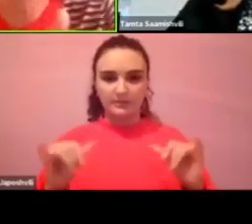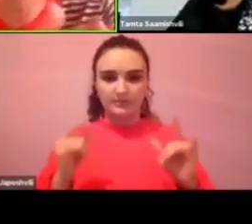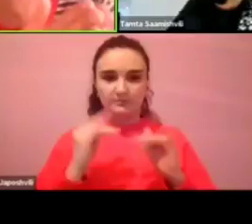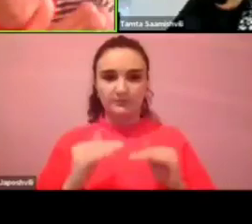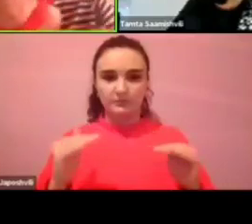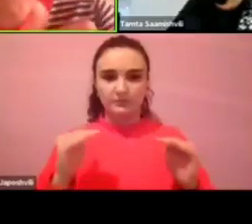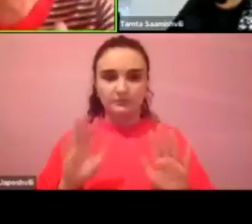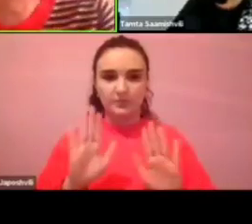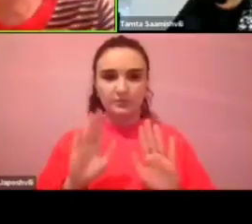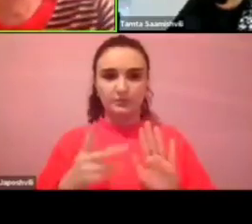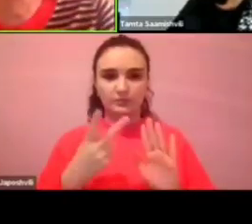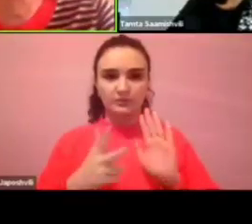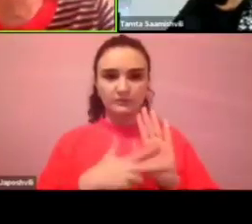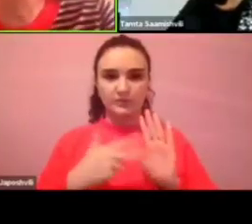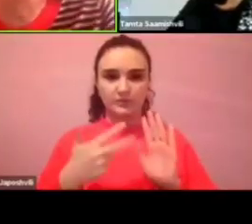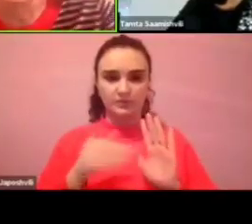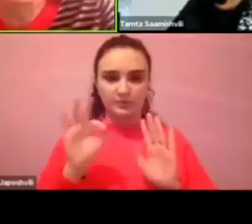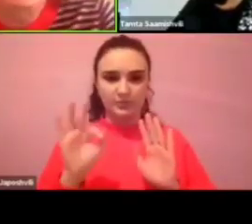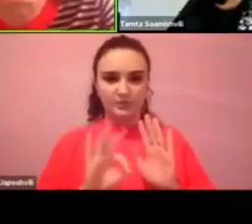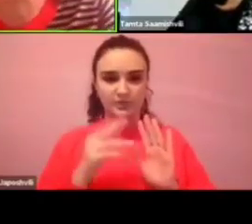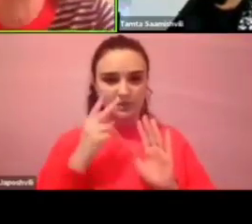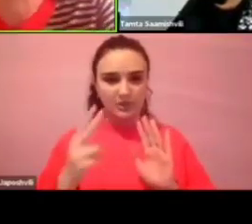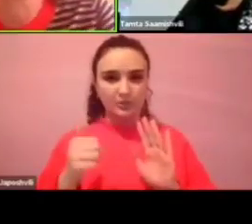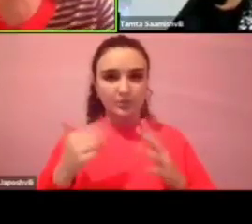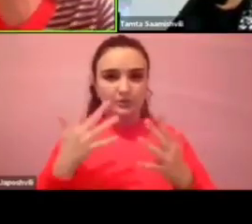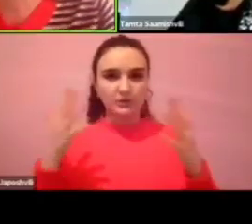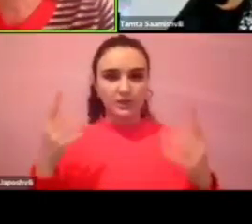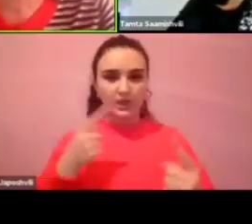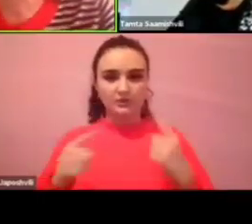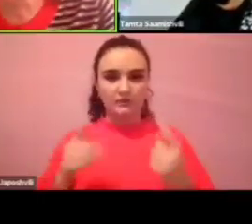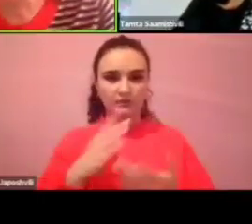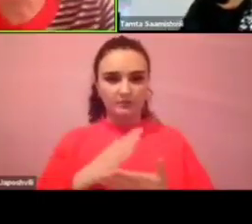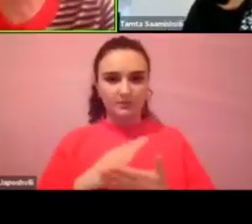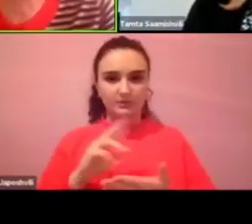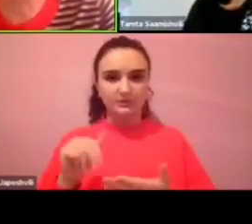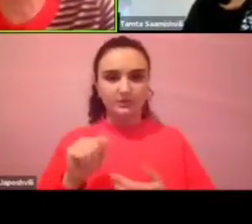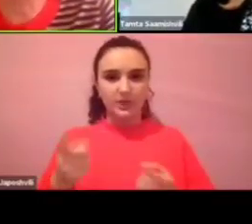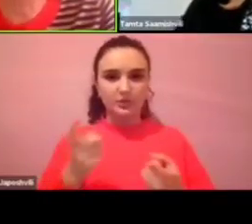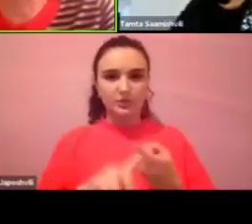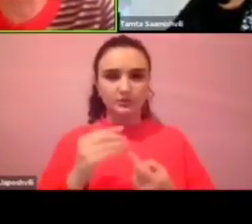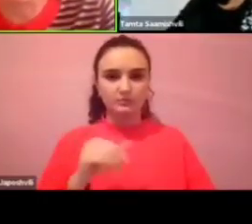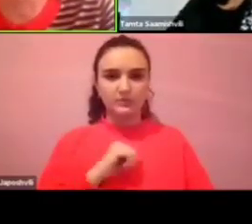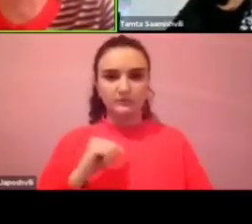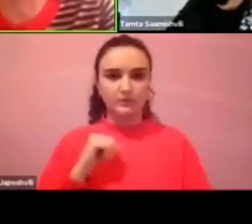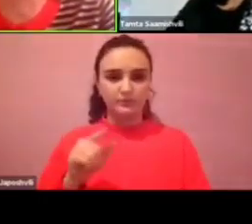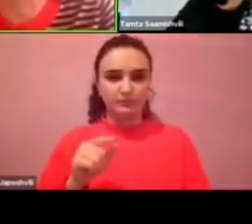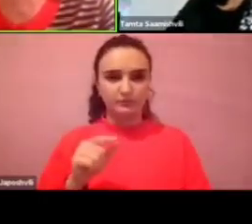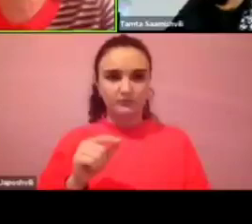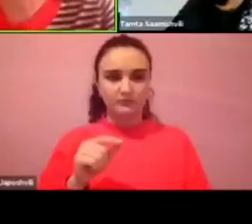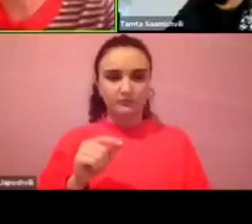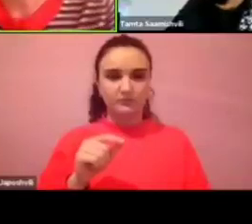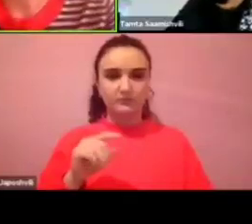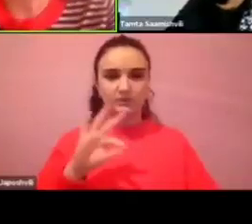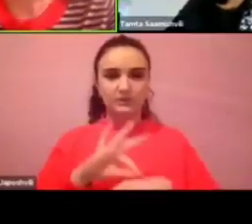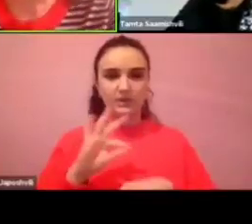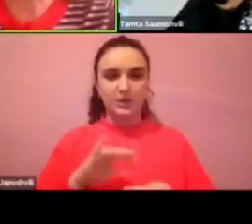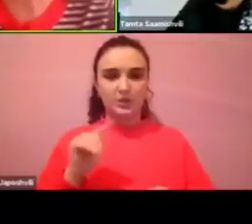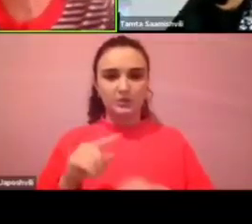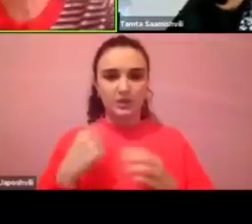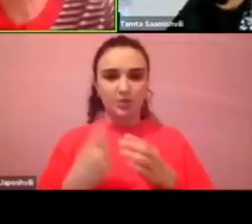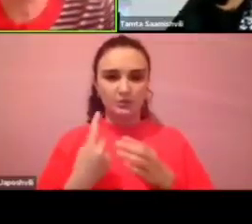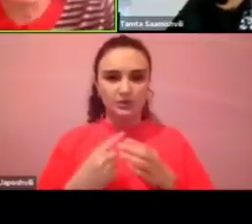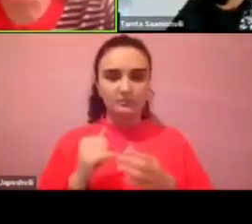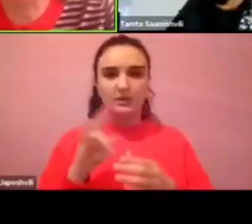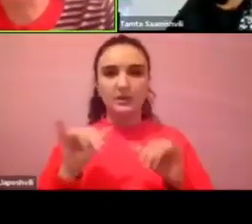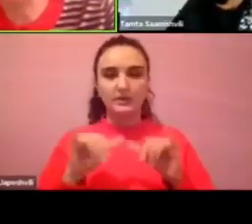ბავშვებს მხოლოდ 28-30%-ში. ნახეთ რამხელა განსხვავება არის და ასოცირდება თვითონ აი იმას დიაგნოზე აუტიზმზე